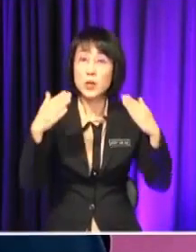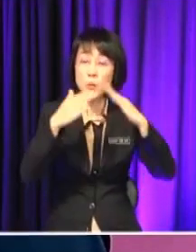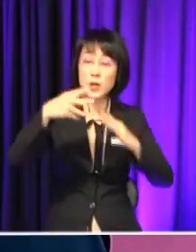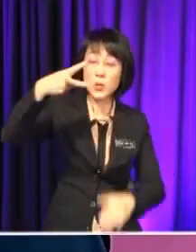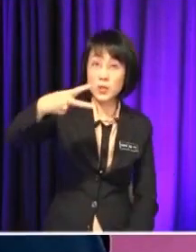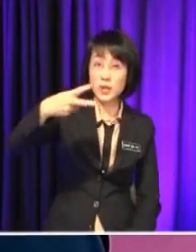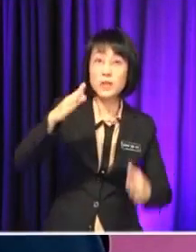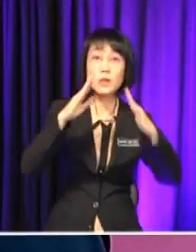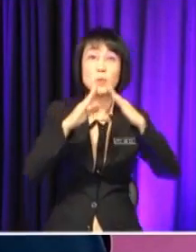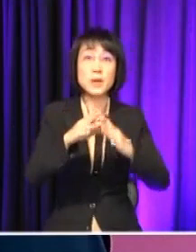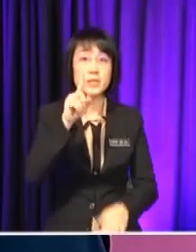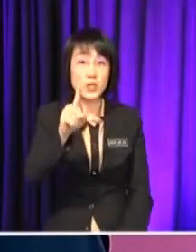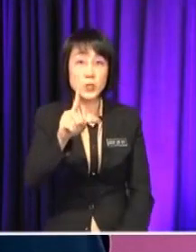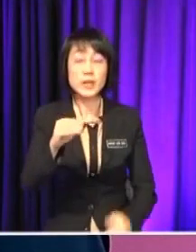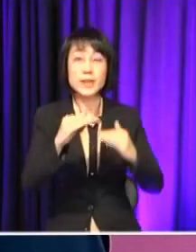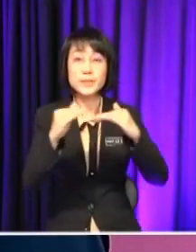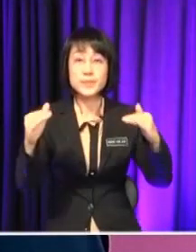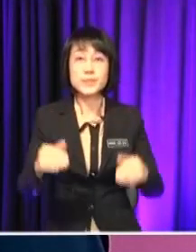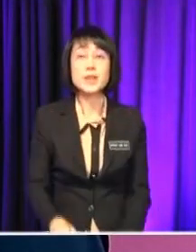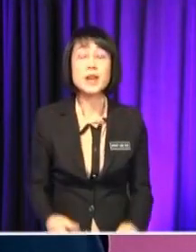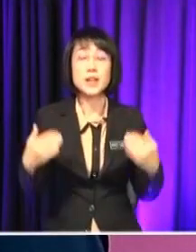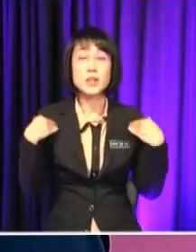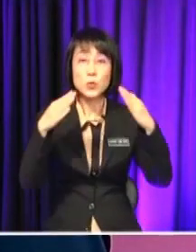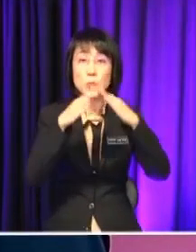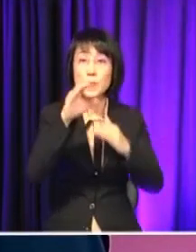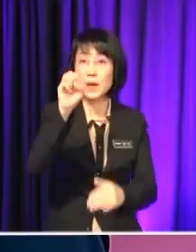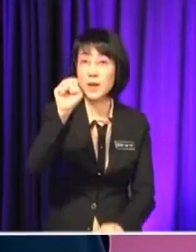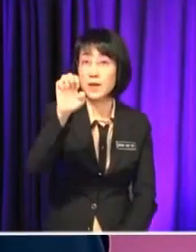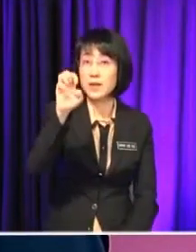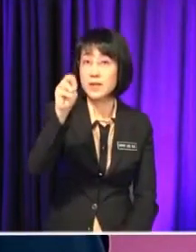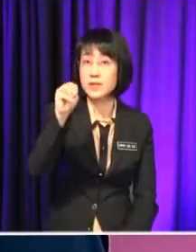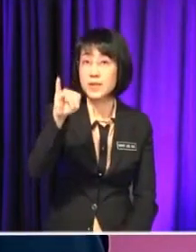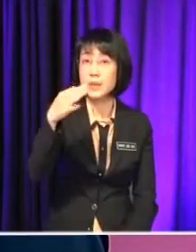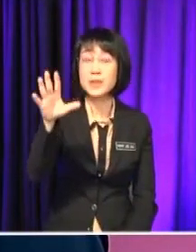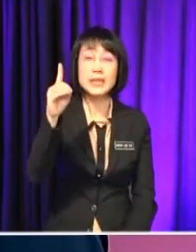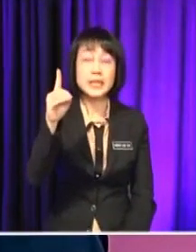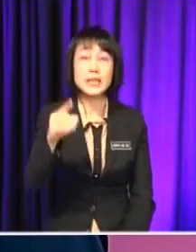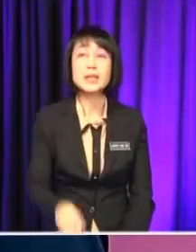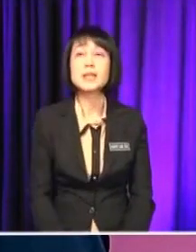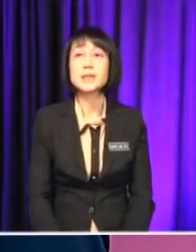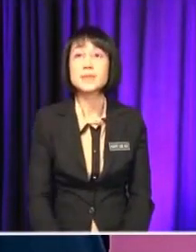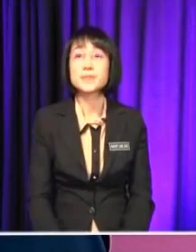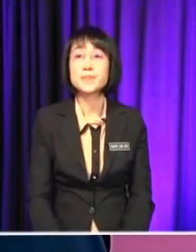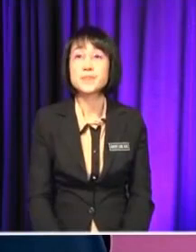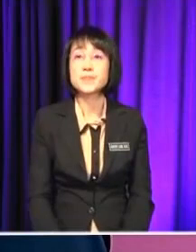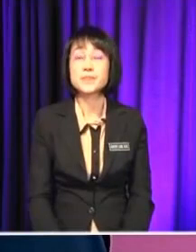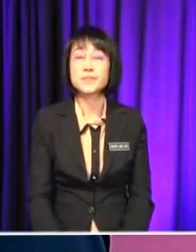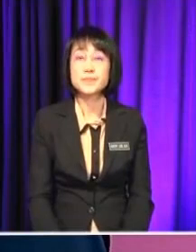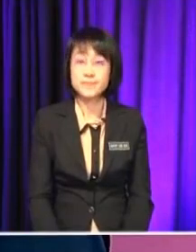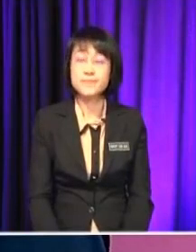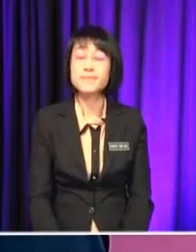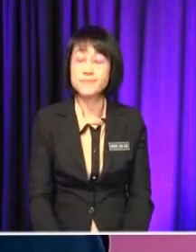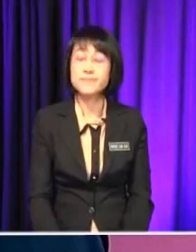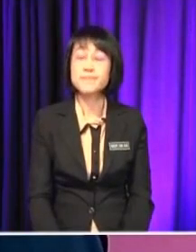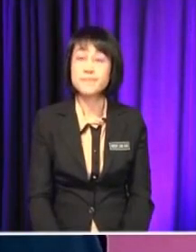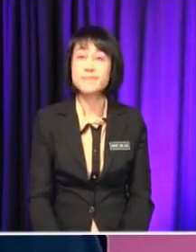tingkat ada rumah semi detech rumah Bang lu dan sebagainya Itu keempat-empatnya adalah memainkan peranan penting